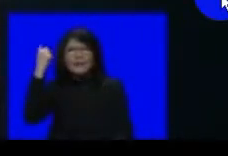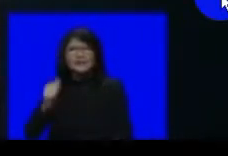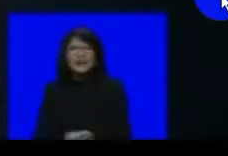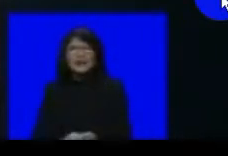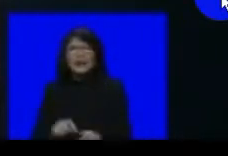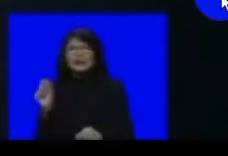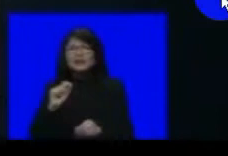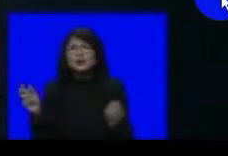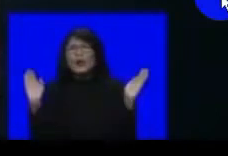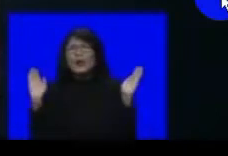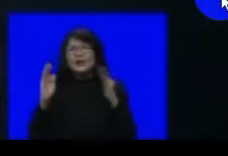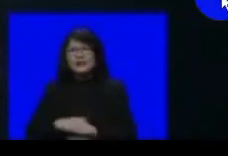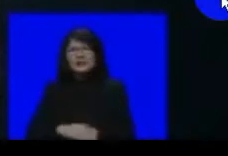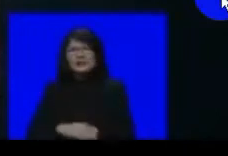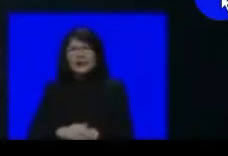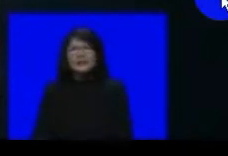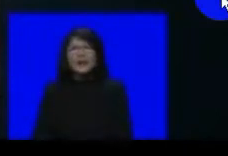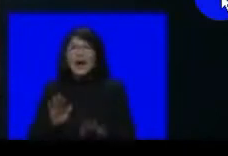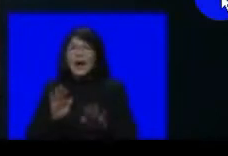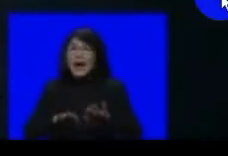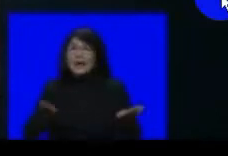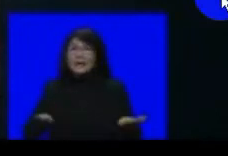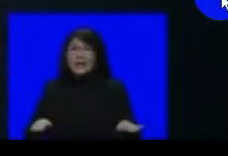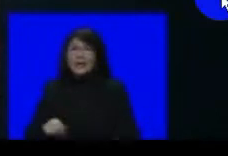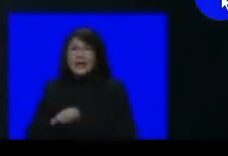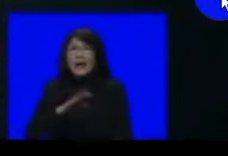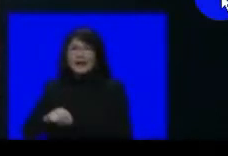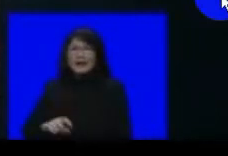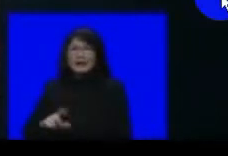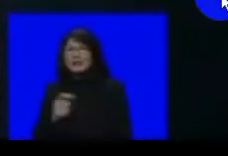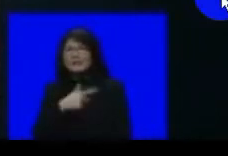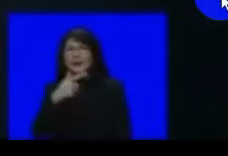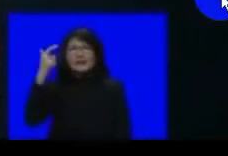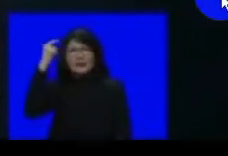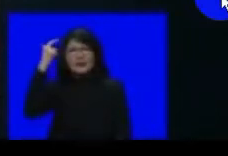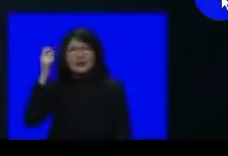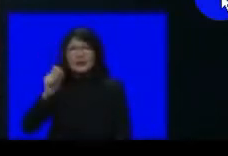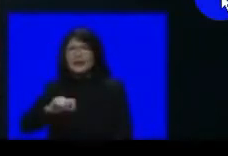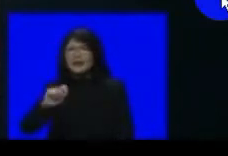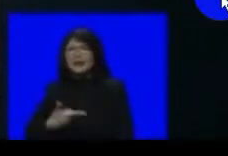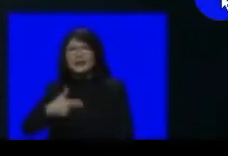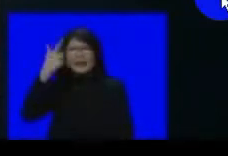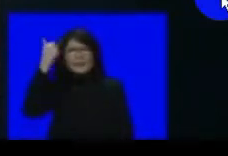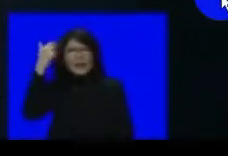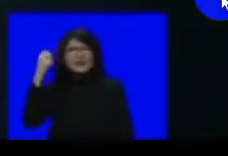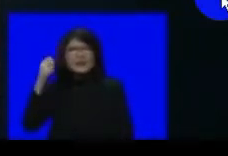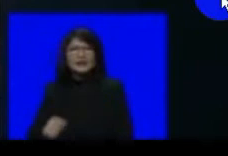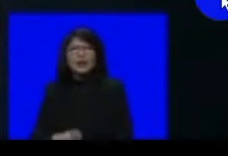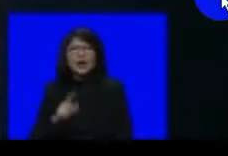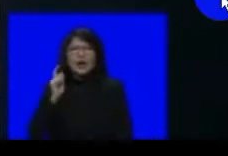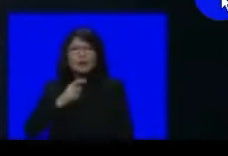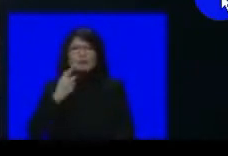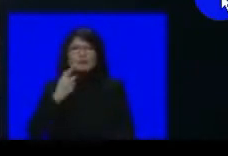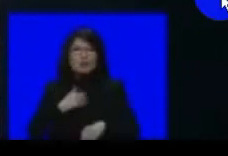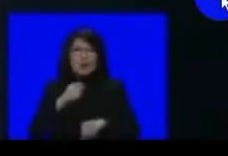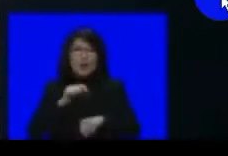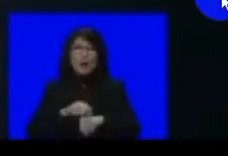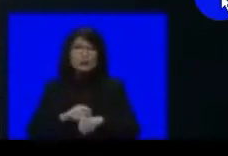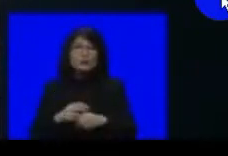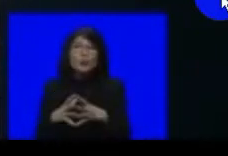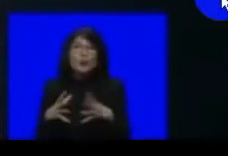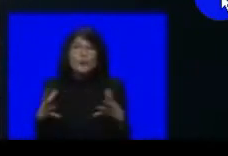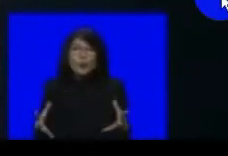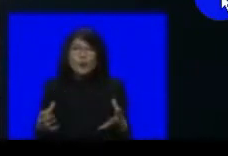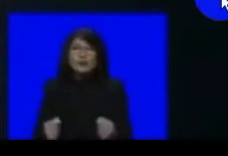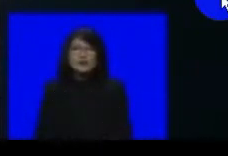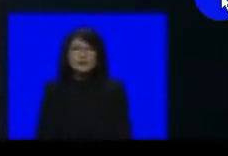belajar di madrasah sehingga anak-anak yang punya kecepatan berpikir, kecepatan belajar, mereka memiliki waktu yang lebih luas